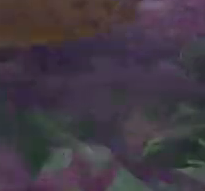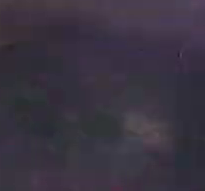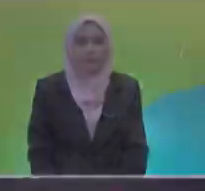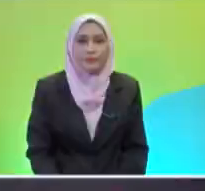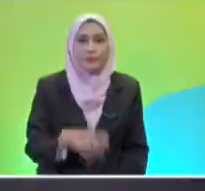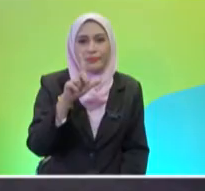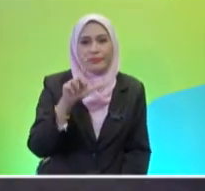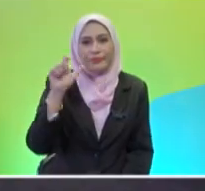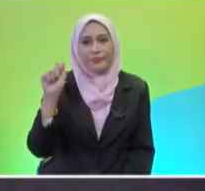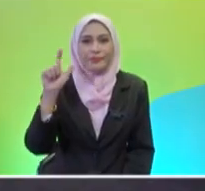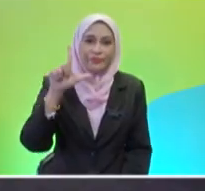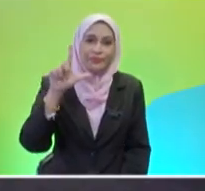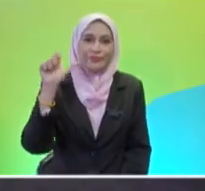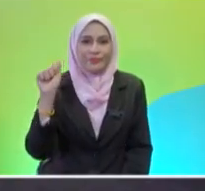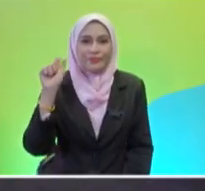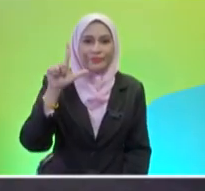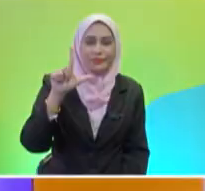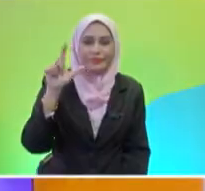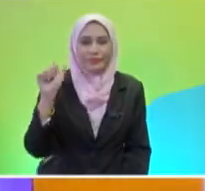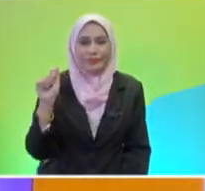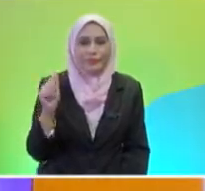La la la la la la la.